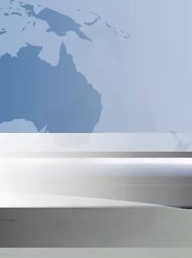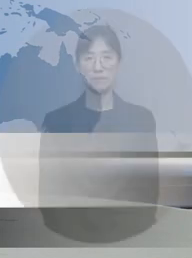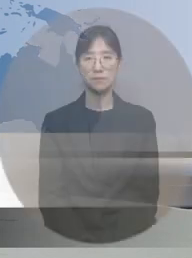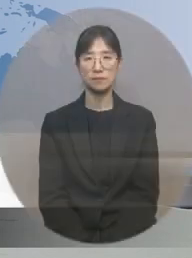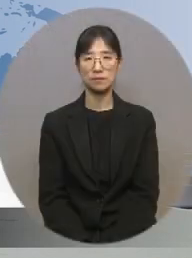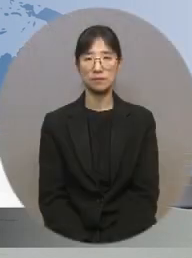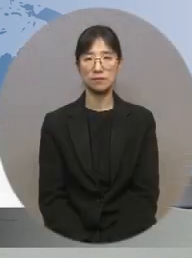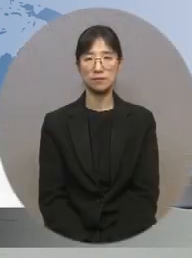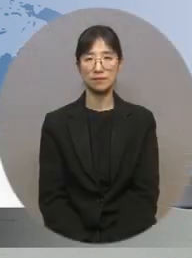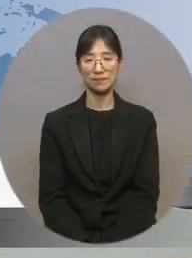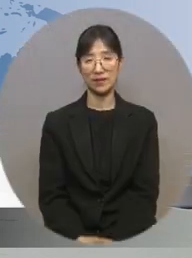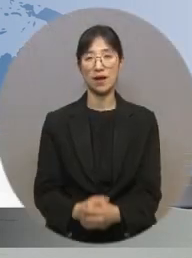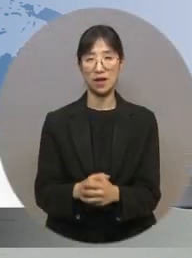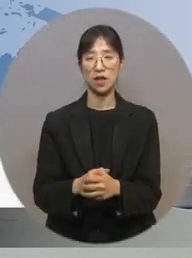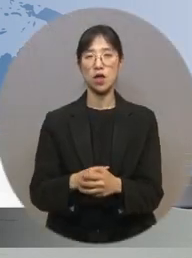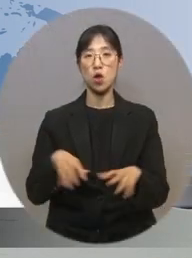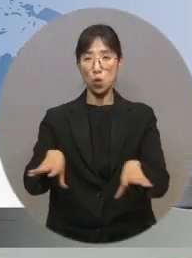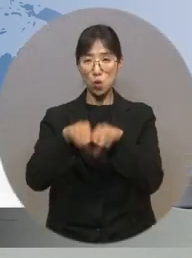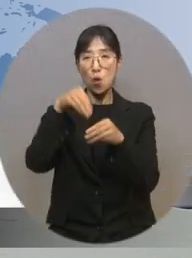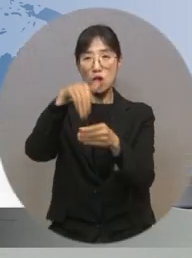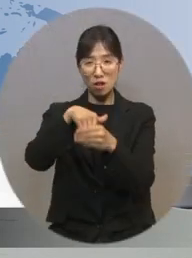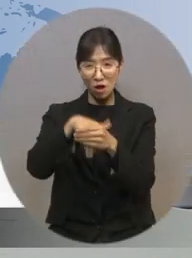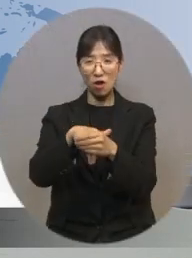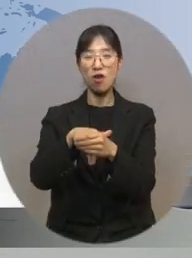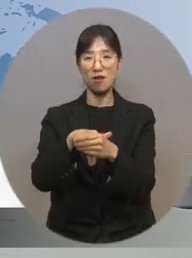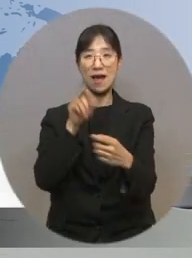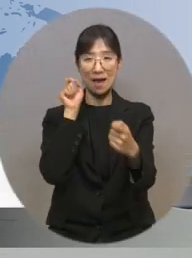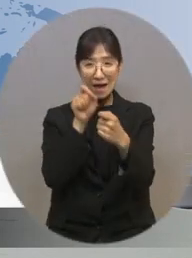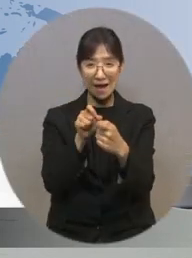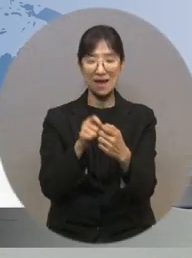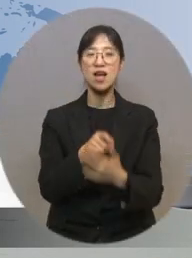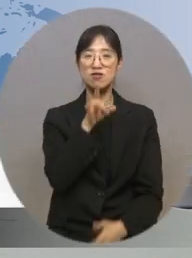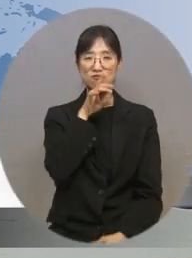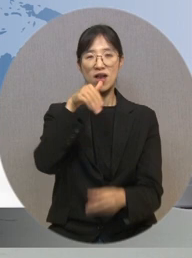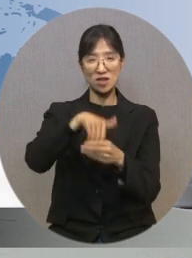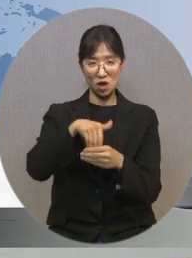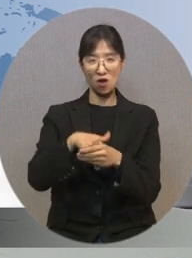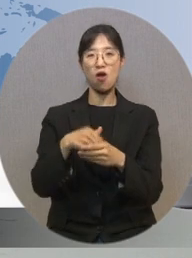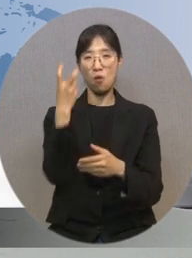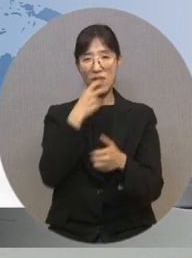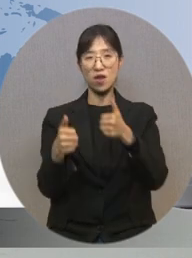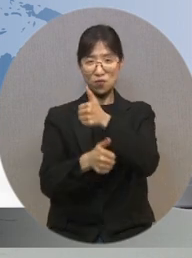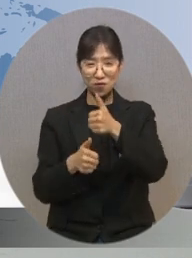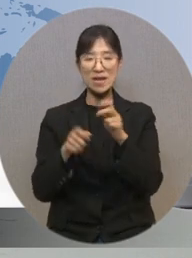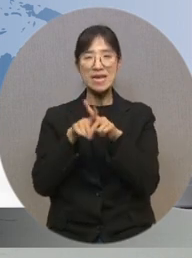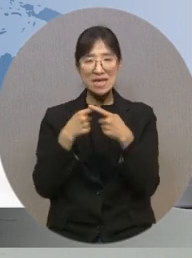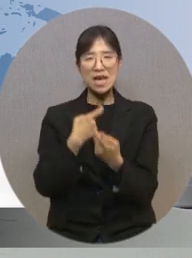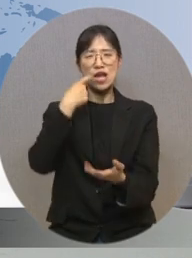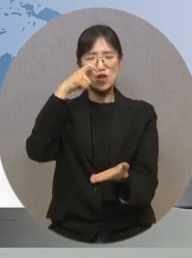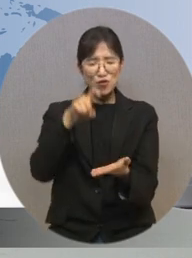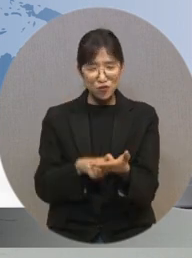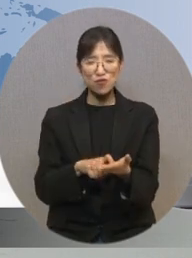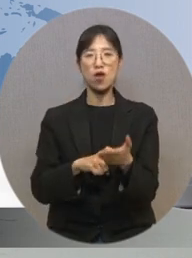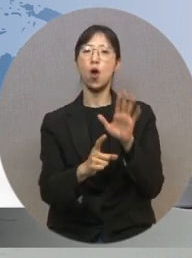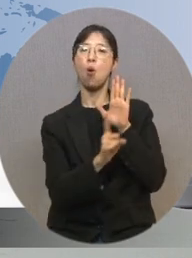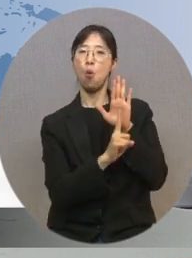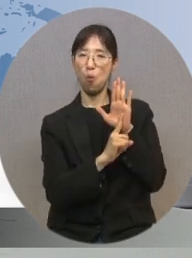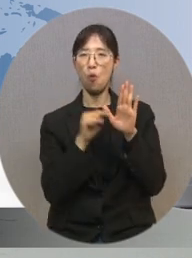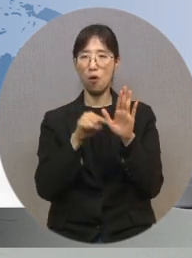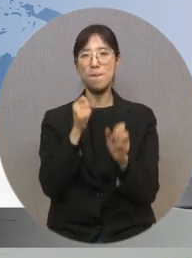410 총선을 앞두고 중앙선거 관리 위원회는 이해하기 쉬운 선거 공보 제작 가이드를